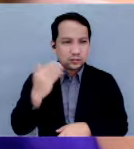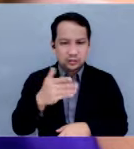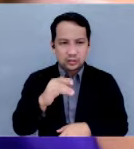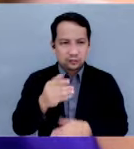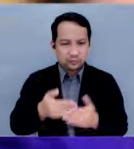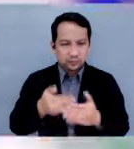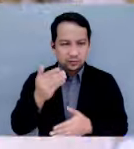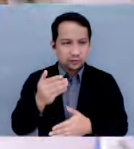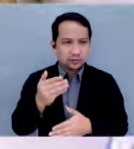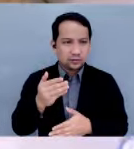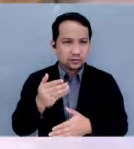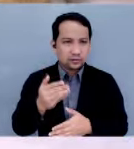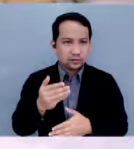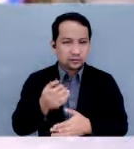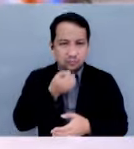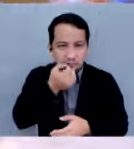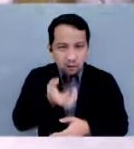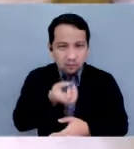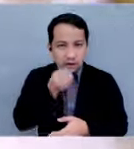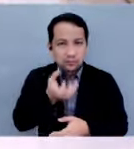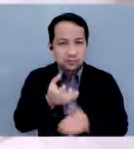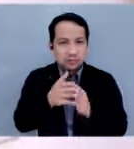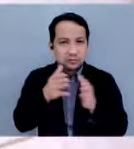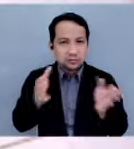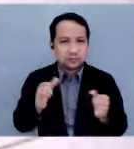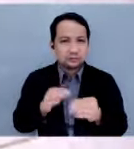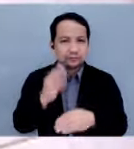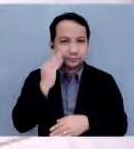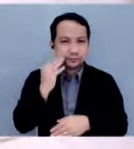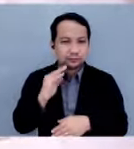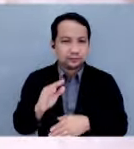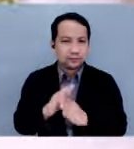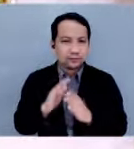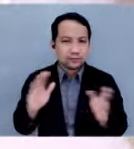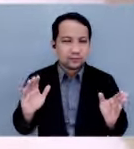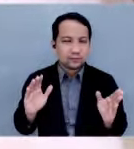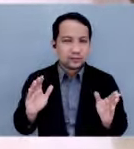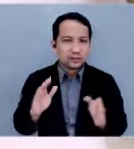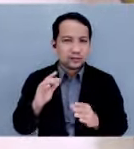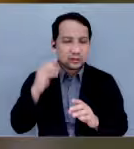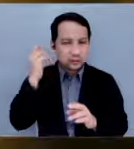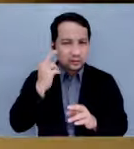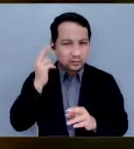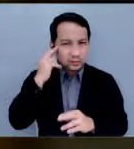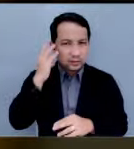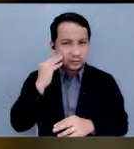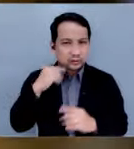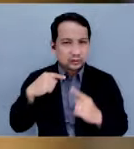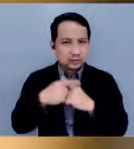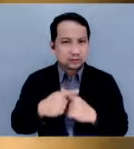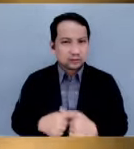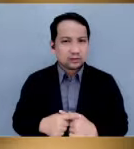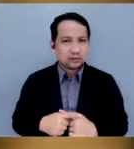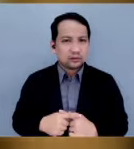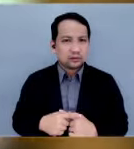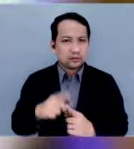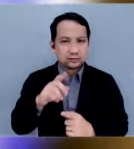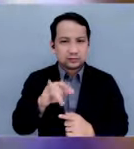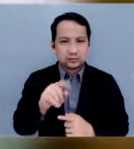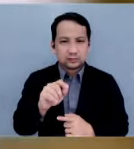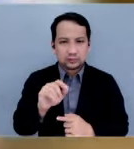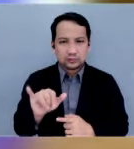excessive vomiting. Ang ilan sa mga naranasan ni Liza ang itinuturo ng dahilan ng komplikasyong naranasan ni Itoy.